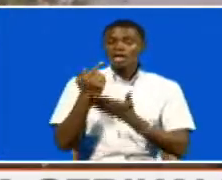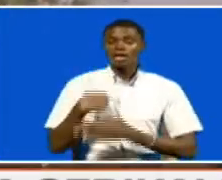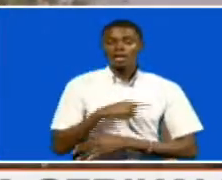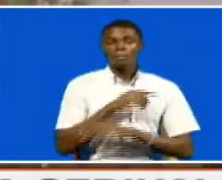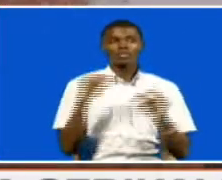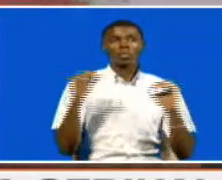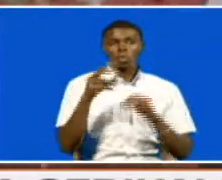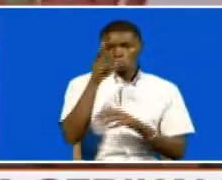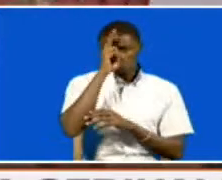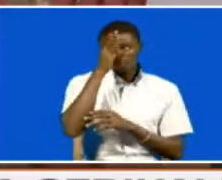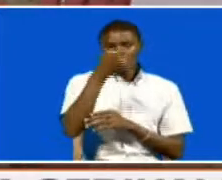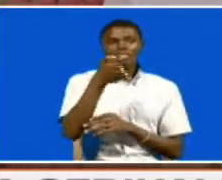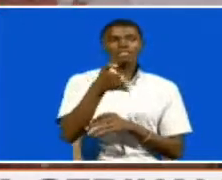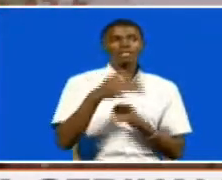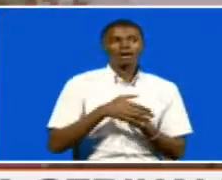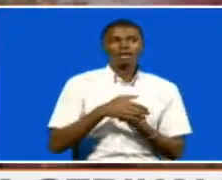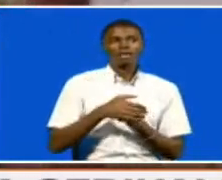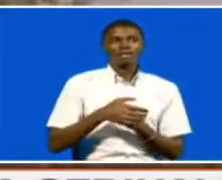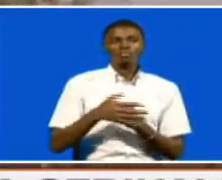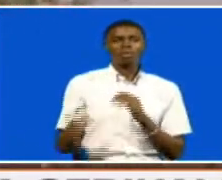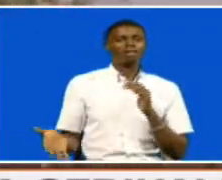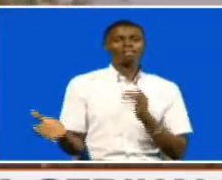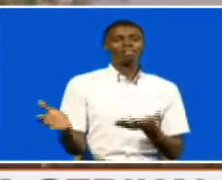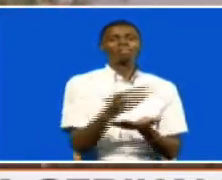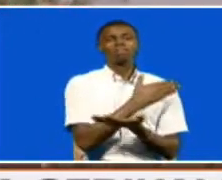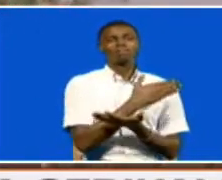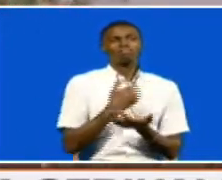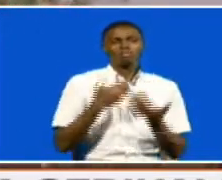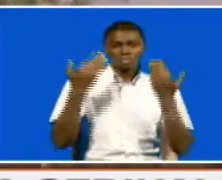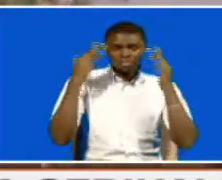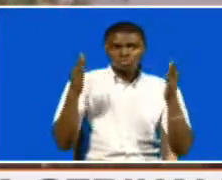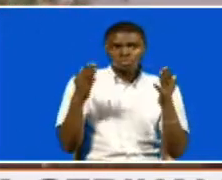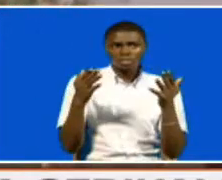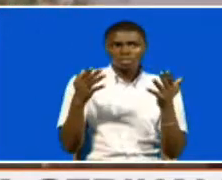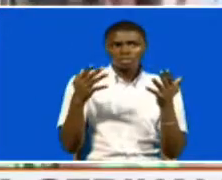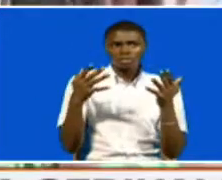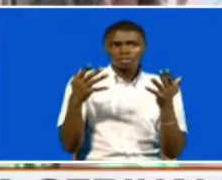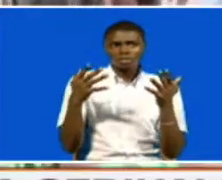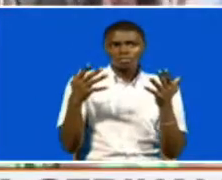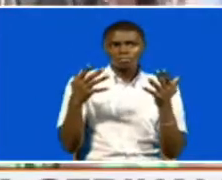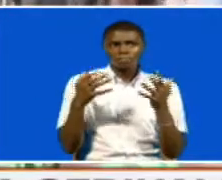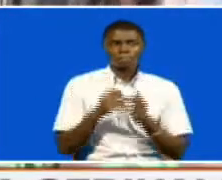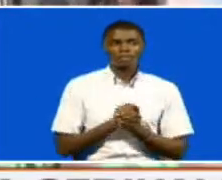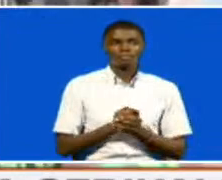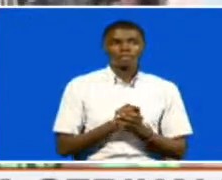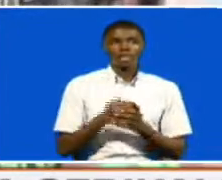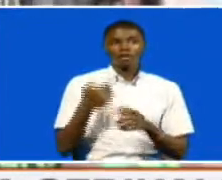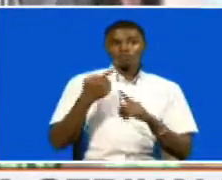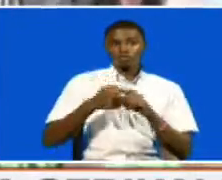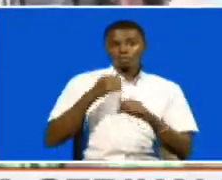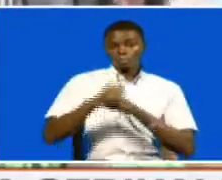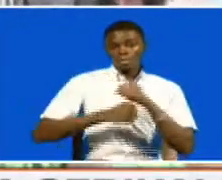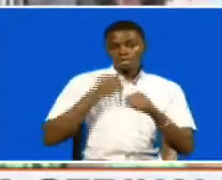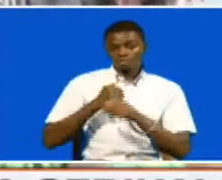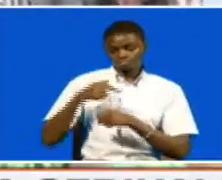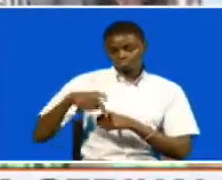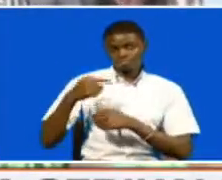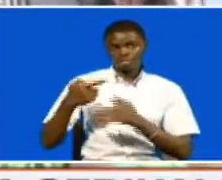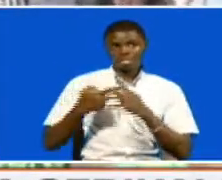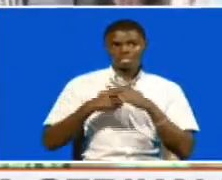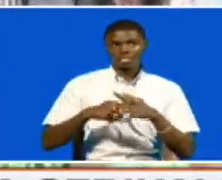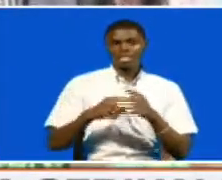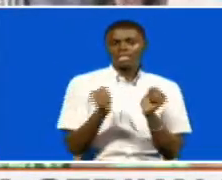Wale maaskari wenye wako hapa actually waondoke tu. I don't know kama wana deal na robberies only. Tangu mwaka huu uanze, watu